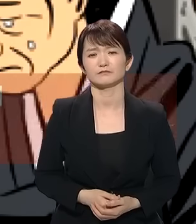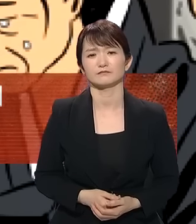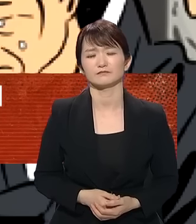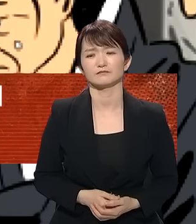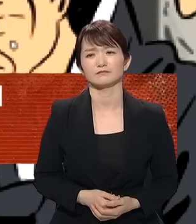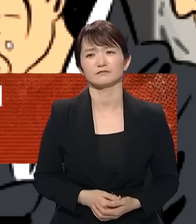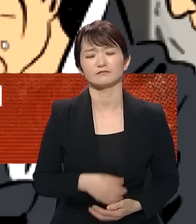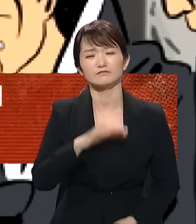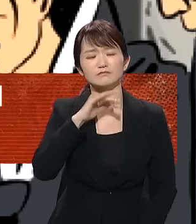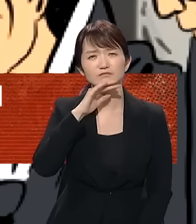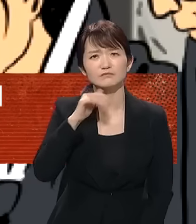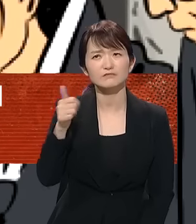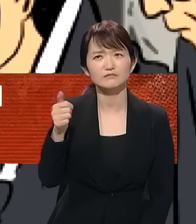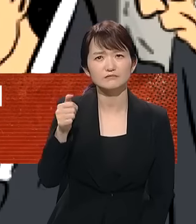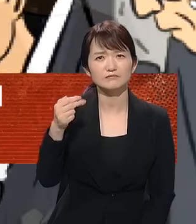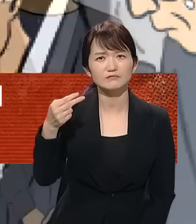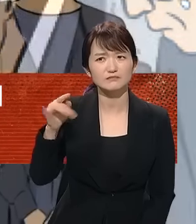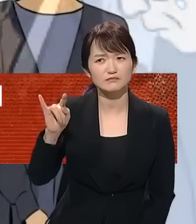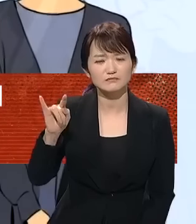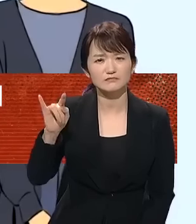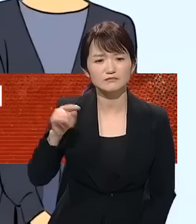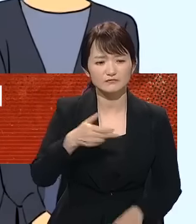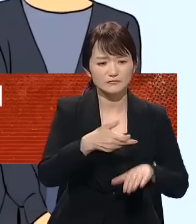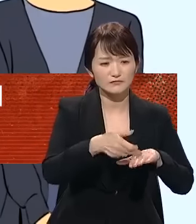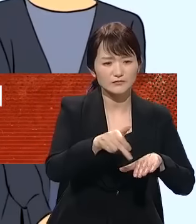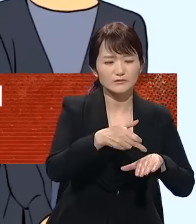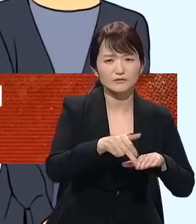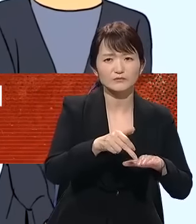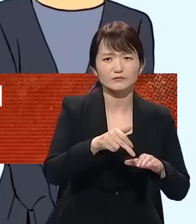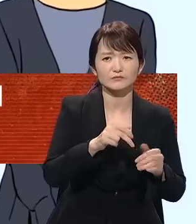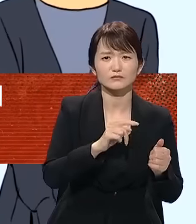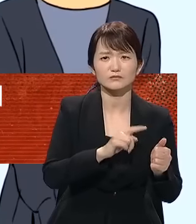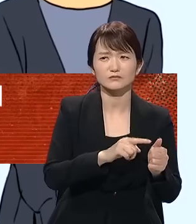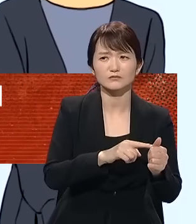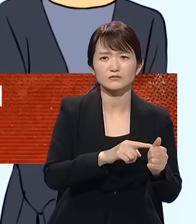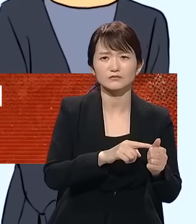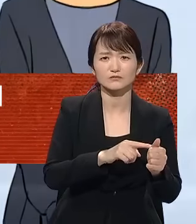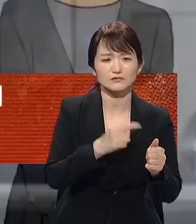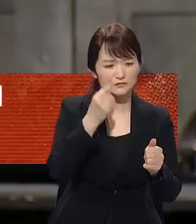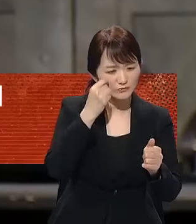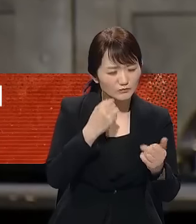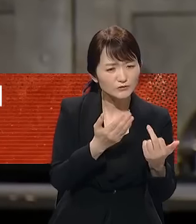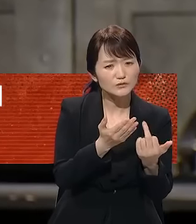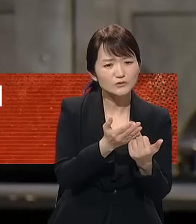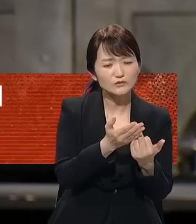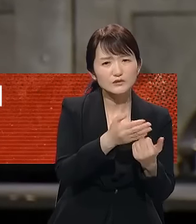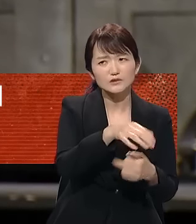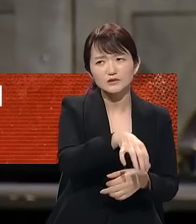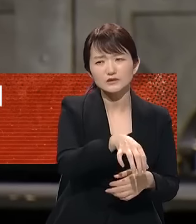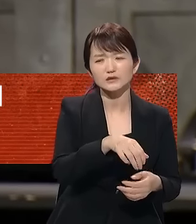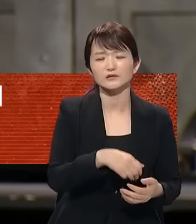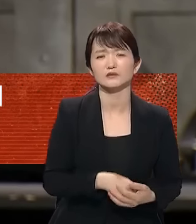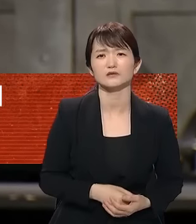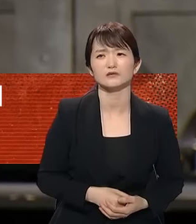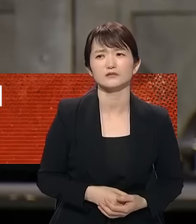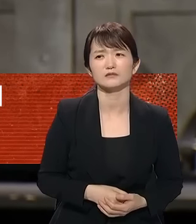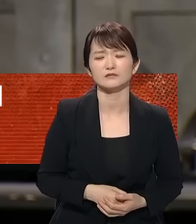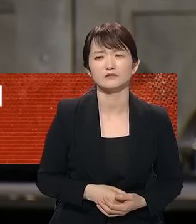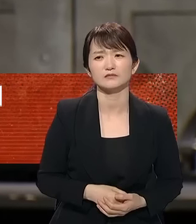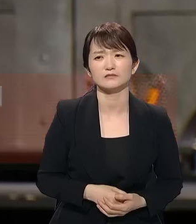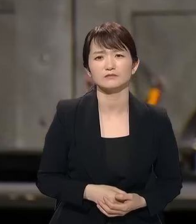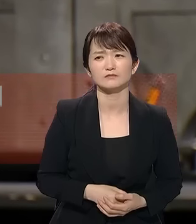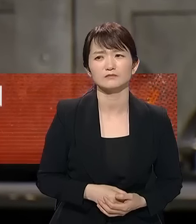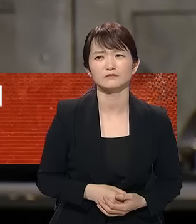단적으로 50대이시지만 이 조카분 같은 경우에는 울산의 지방의 직장에서 그 사촌의 어떻게 보면